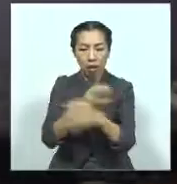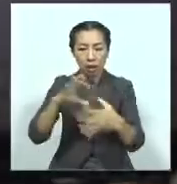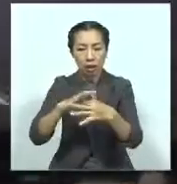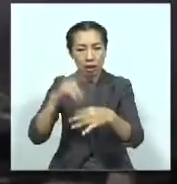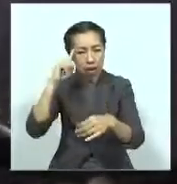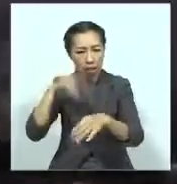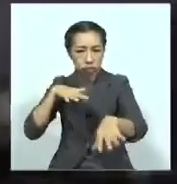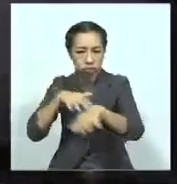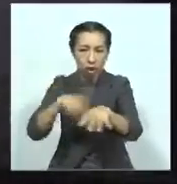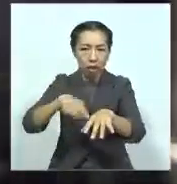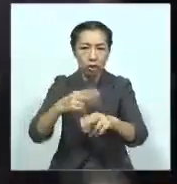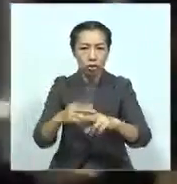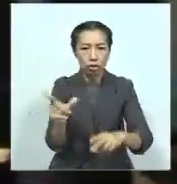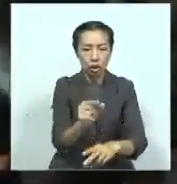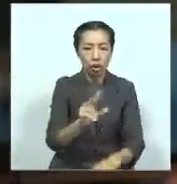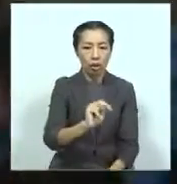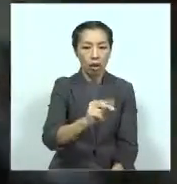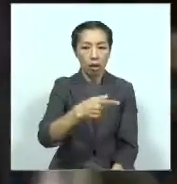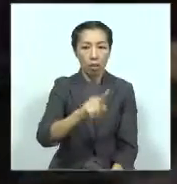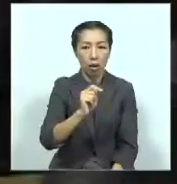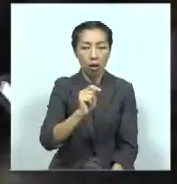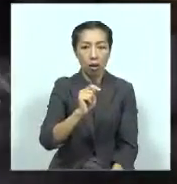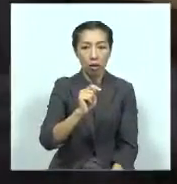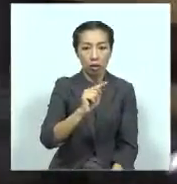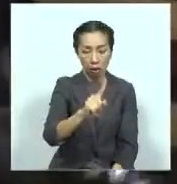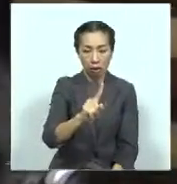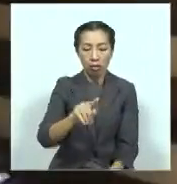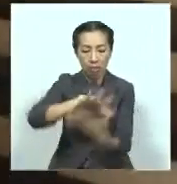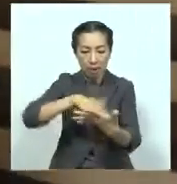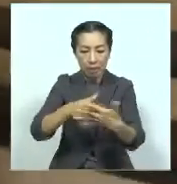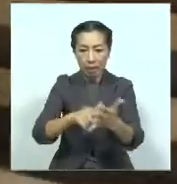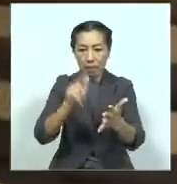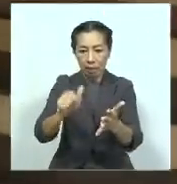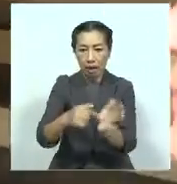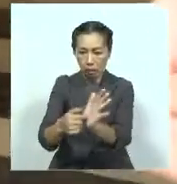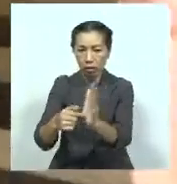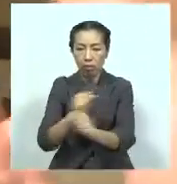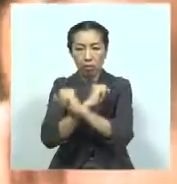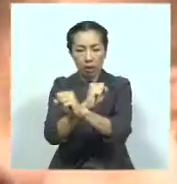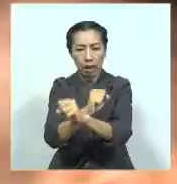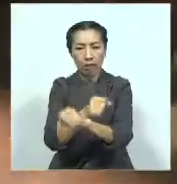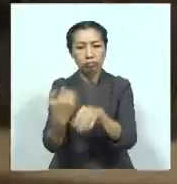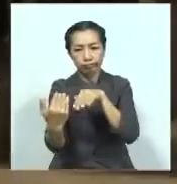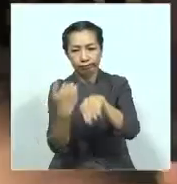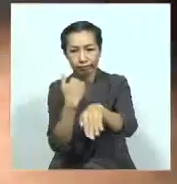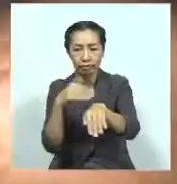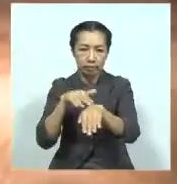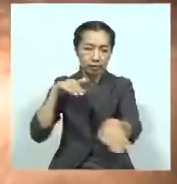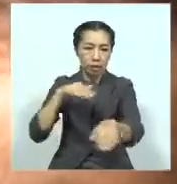ตุทางถนนแห่งชาติหรือนปท.เสนอแผนแม่บทความปลอดภัยทางถนนพ.ศ. 2561ถึ